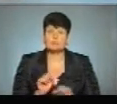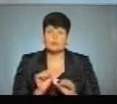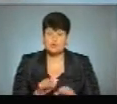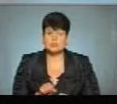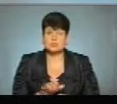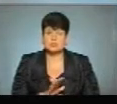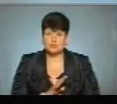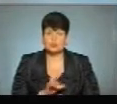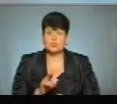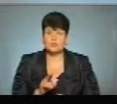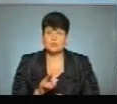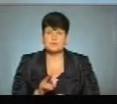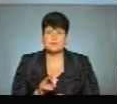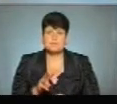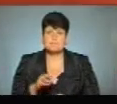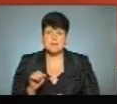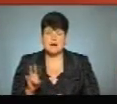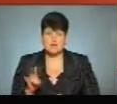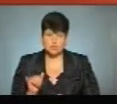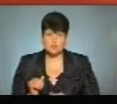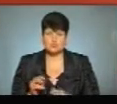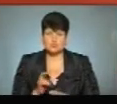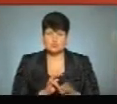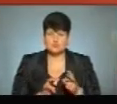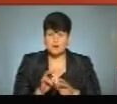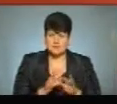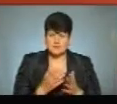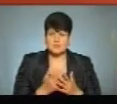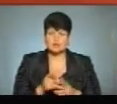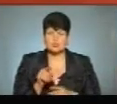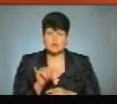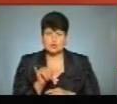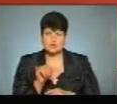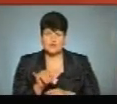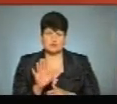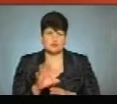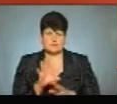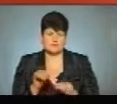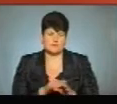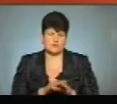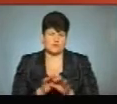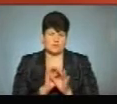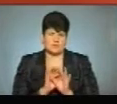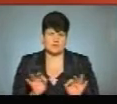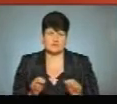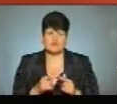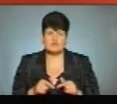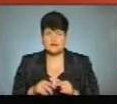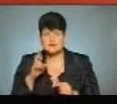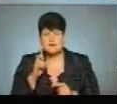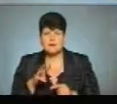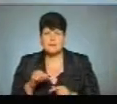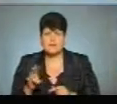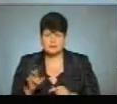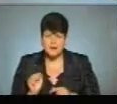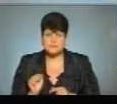було по цих майну комунальному шукати за допомогою певних фільтрів, і тоді у вас вже буде, ну, повністю все прекрасно в сфері комунального майна. Тобто